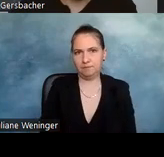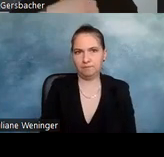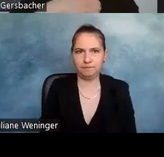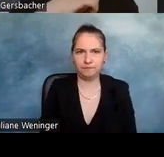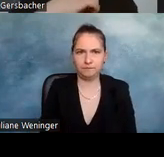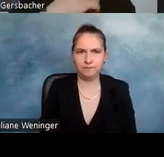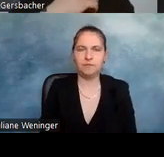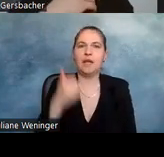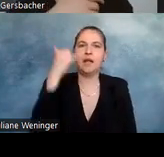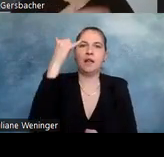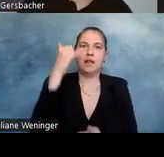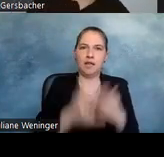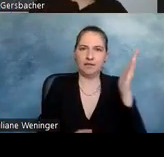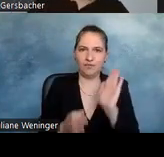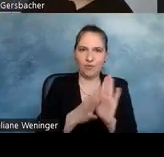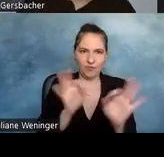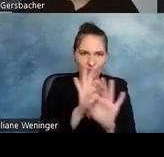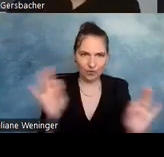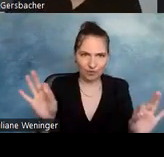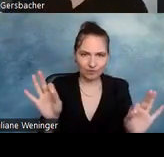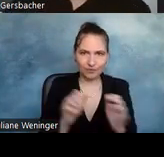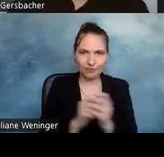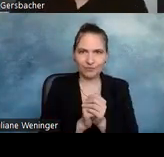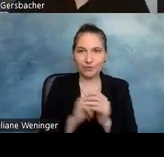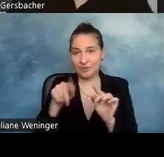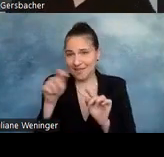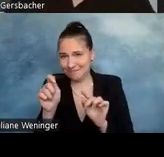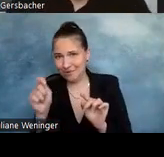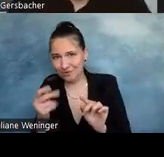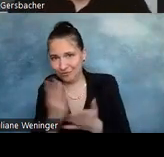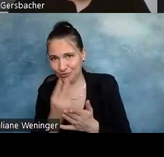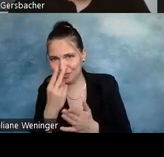So, einen letzten Punkt habe ich noch. Genau.